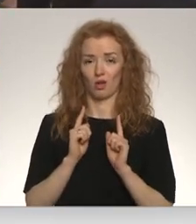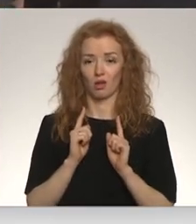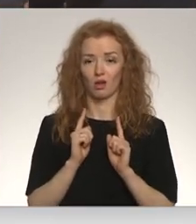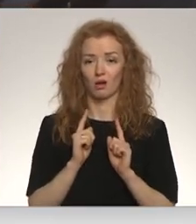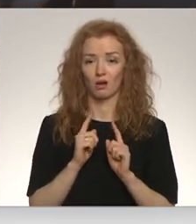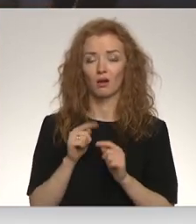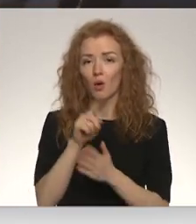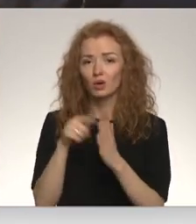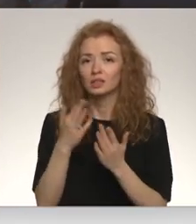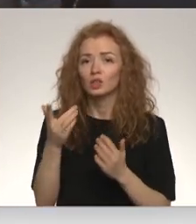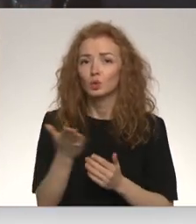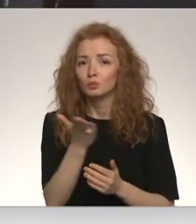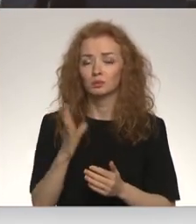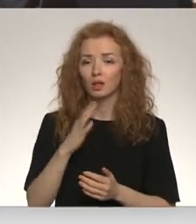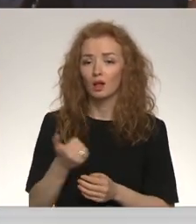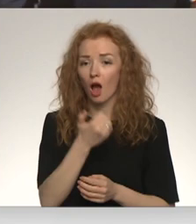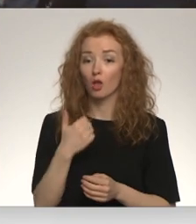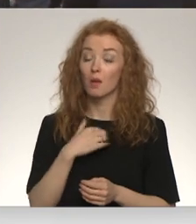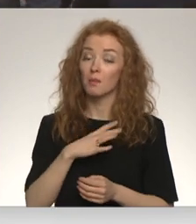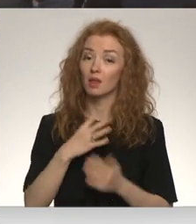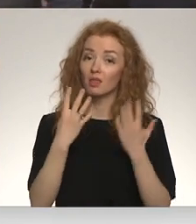gadiņi? Man bija 9 gadi.